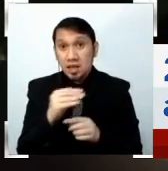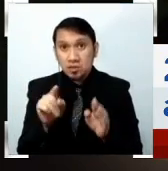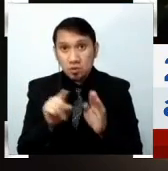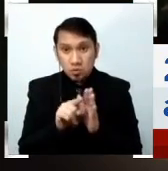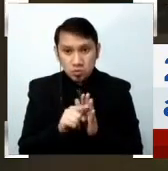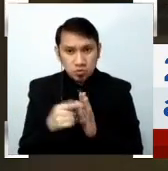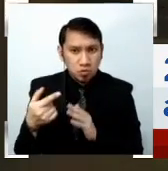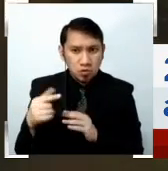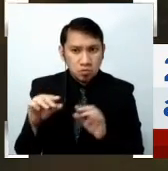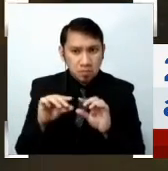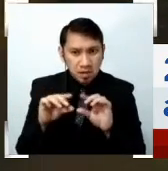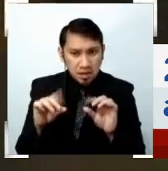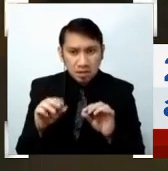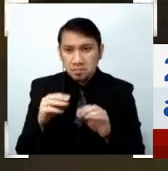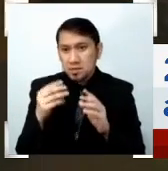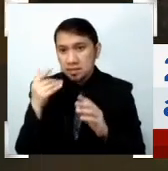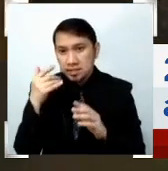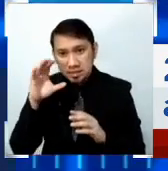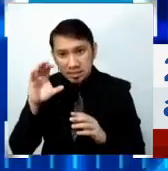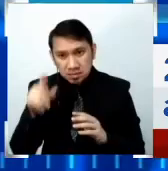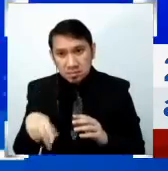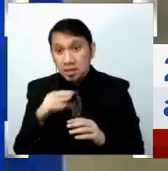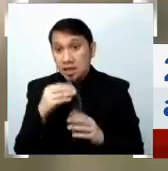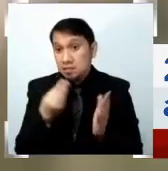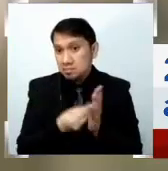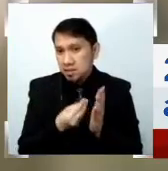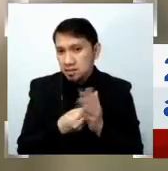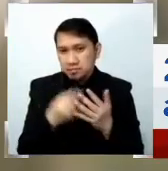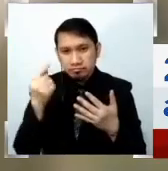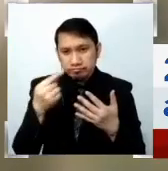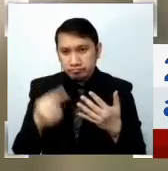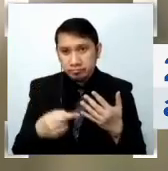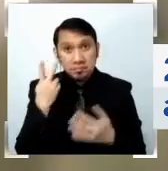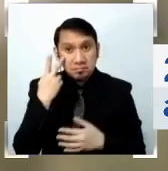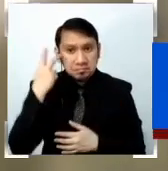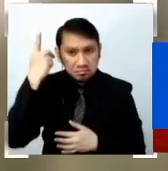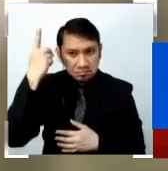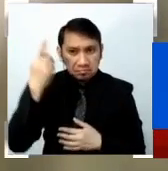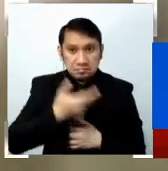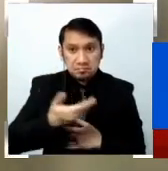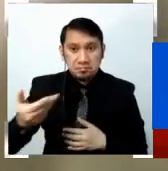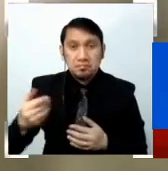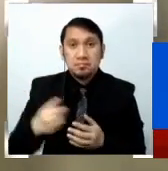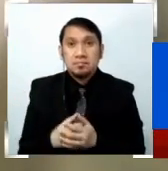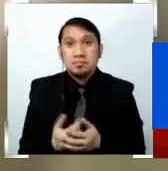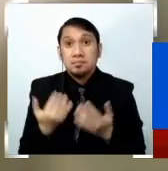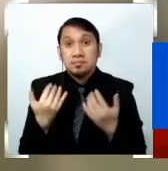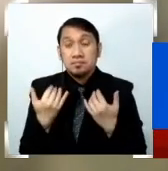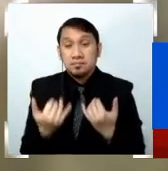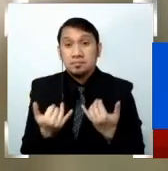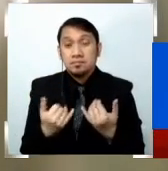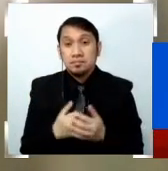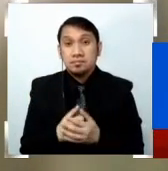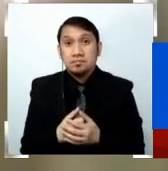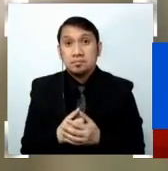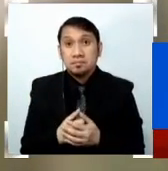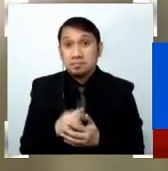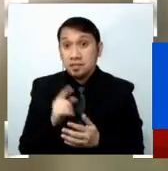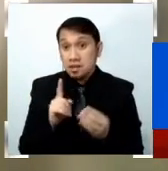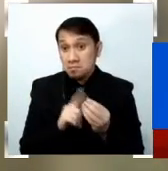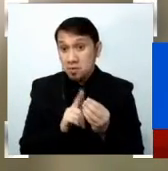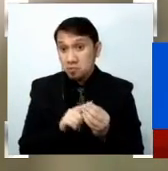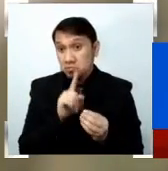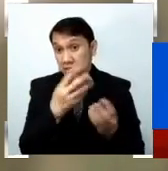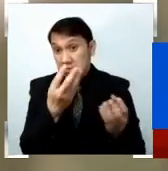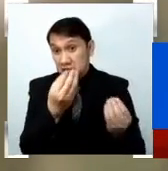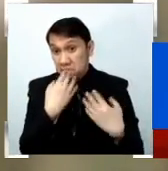mga cellphone, budel money at iba pa. Based on the revelation of the suspect, meron lang